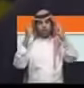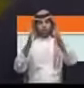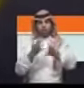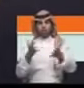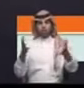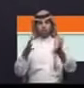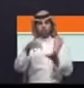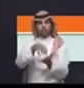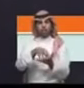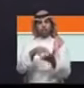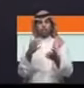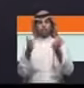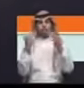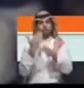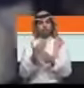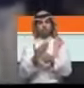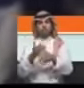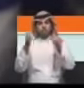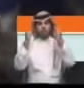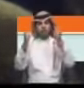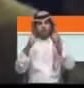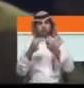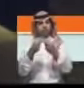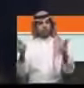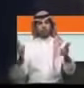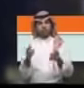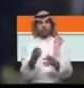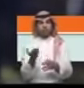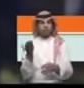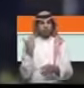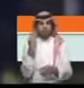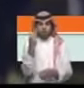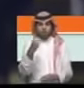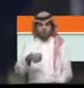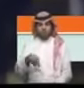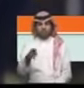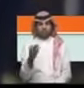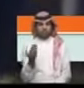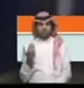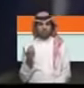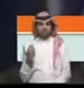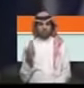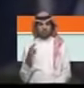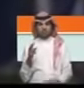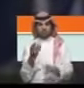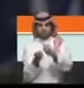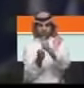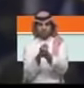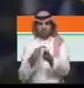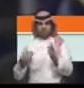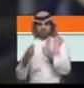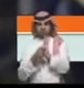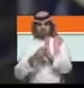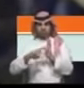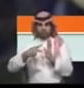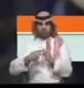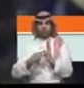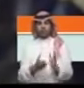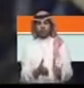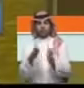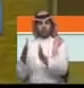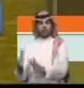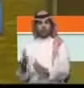أمام مبنى البرلمان احتجاجا على الاتفاق على مدى الأيام الثلاثة التي سبقت الموافقة على التعديل الدستوري. وتقول